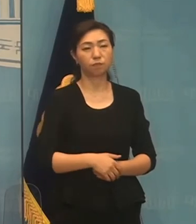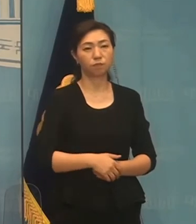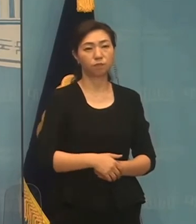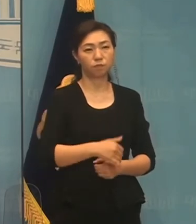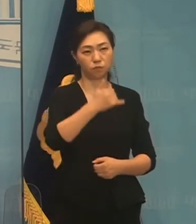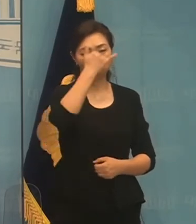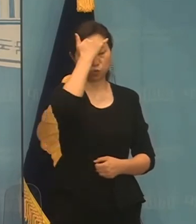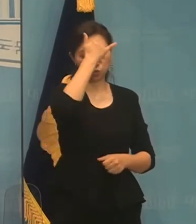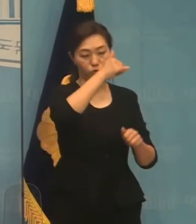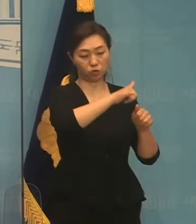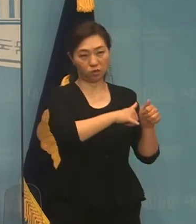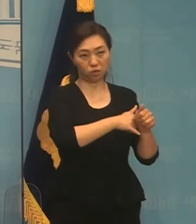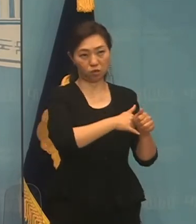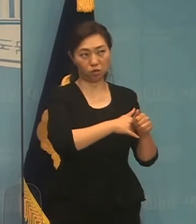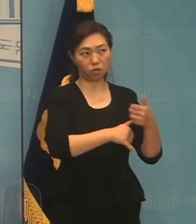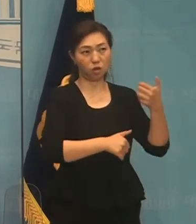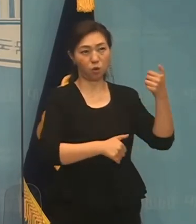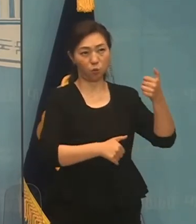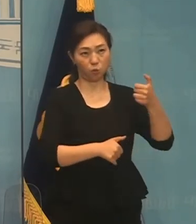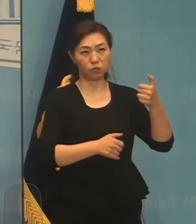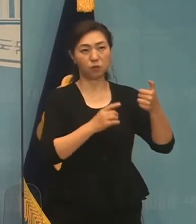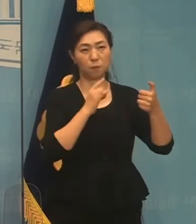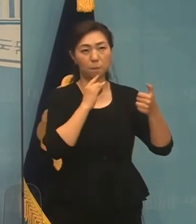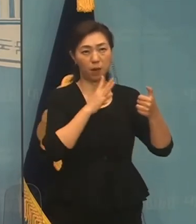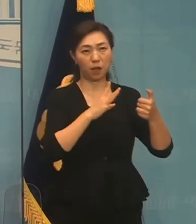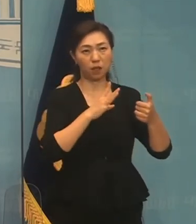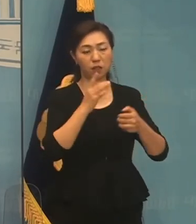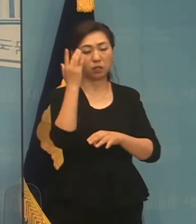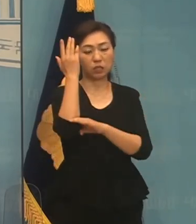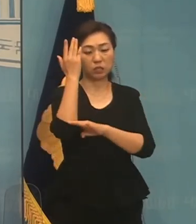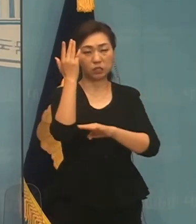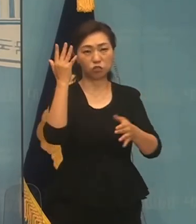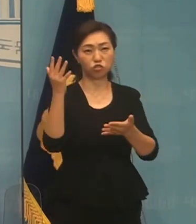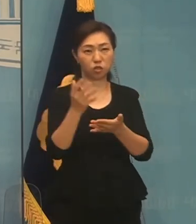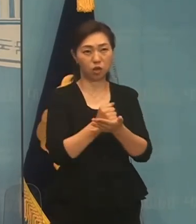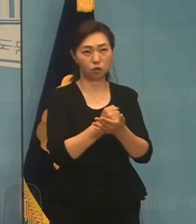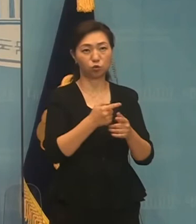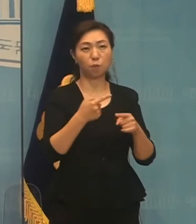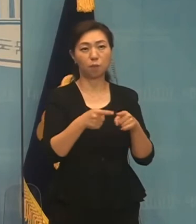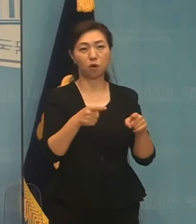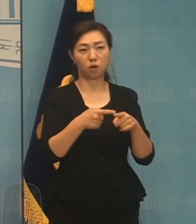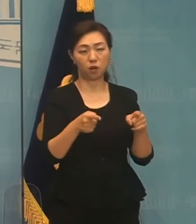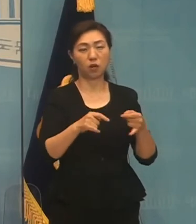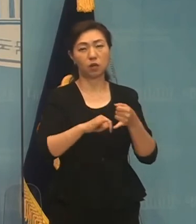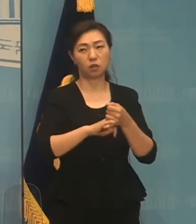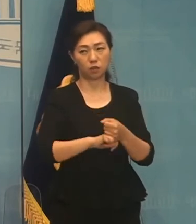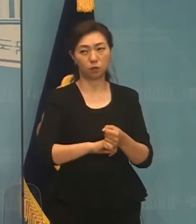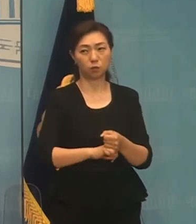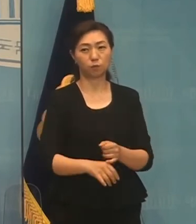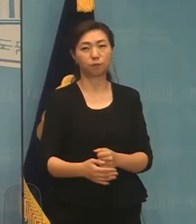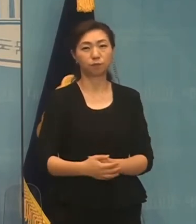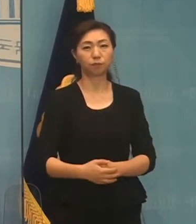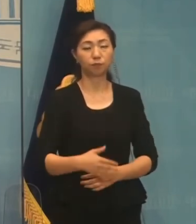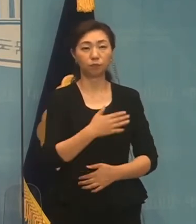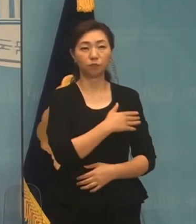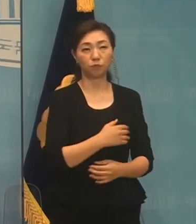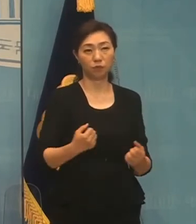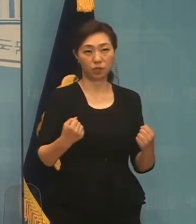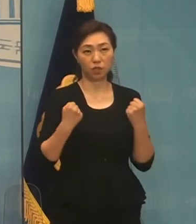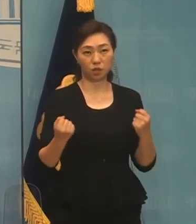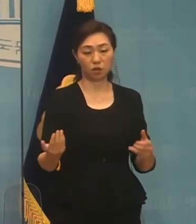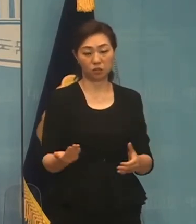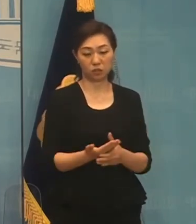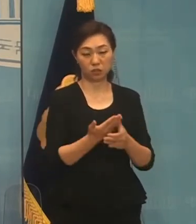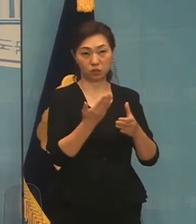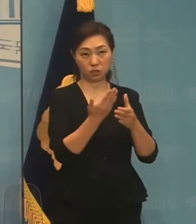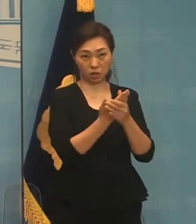50%만 갖고 채점하겠습니다. 체력 건강도란 올림픽